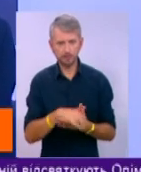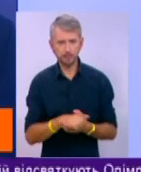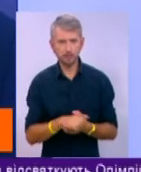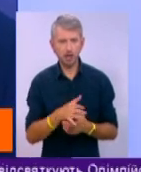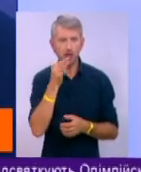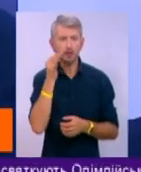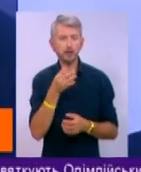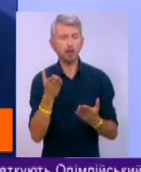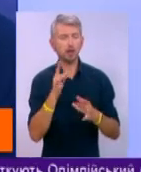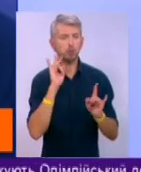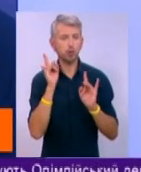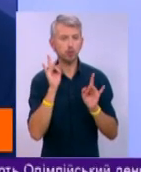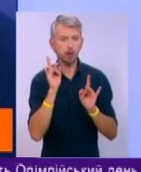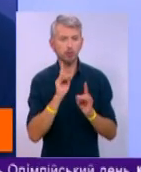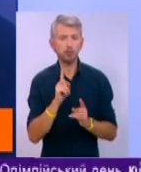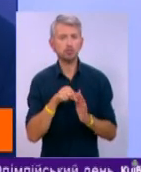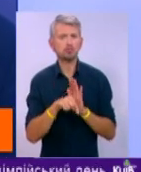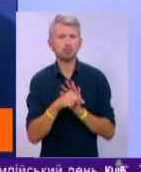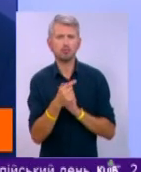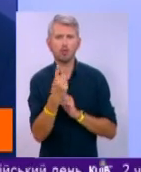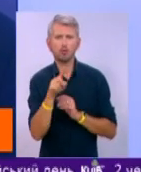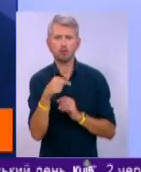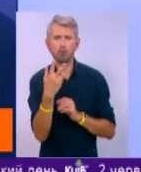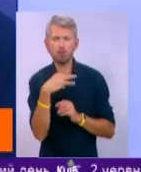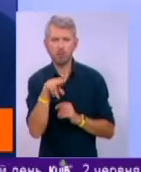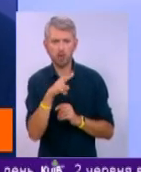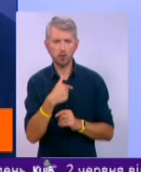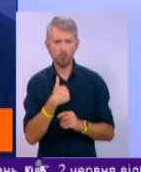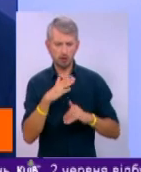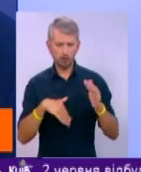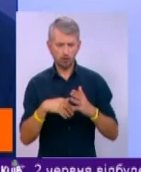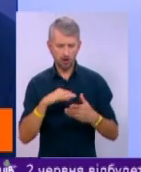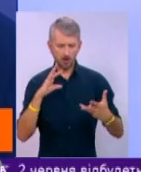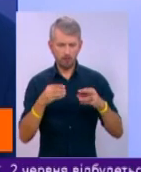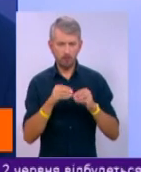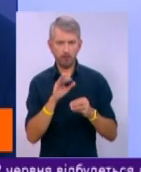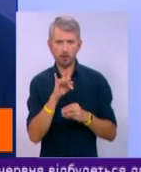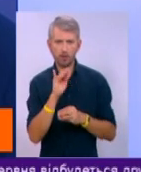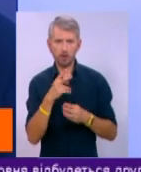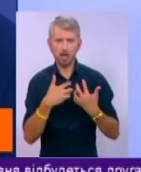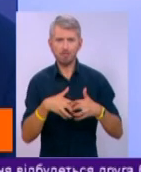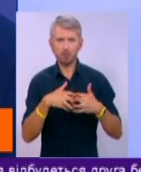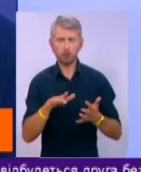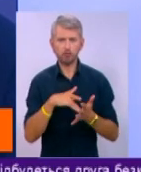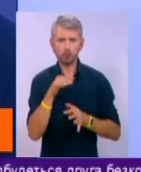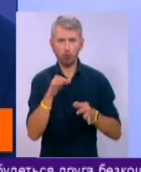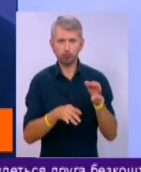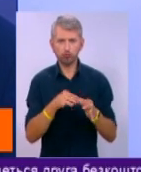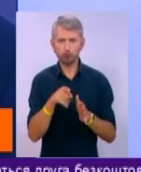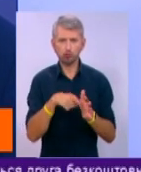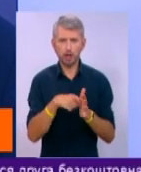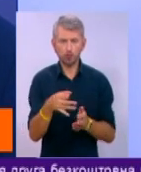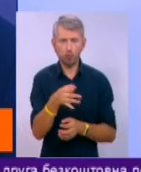Звіт, який пролунав. Що це за 1,5 мільярда? У мене в руках вирок Краматорського міського суду Донецької